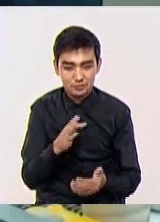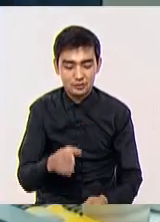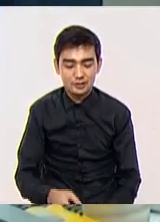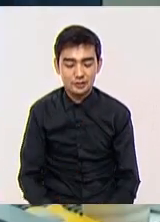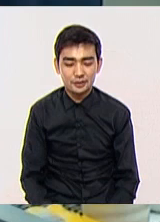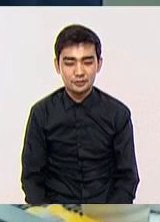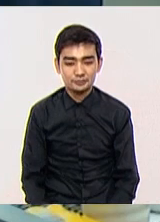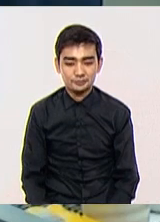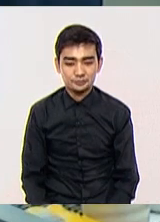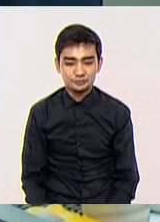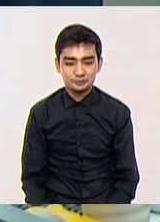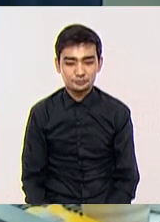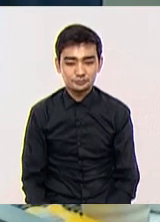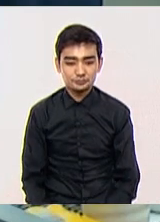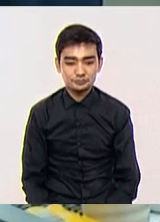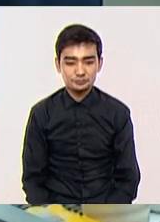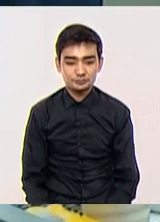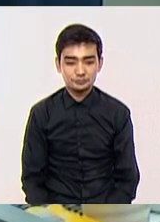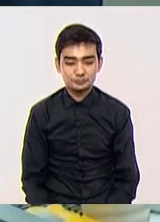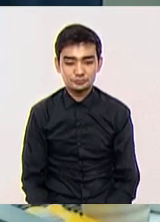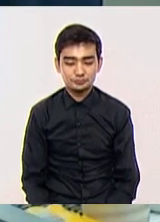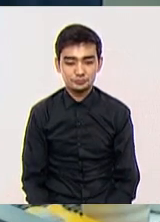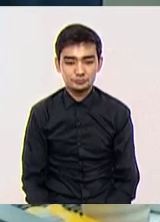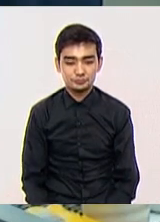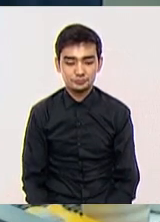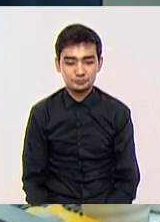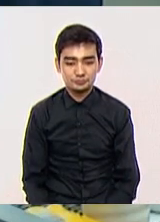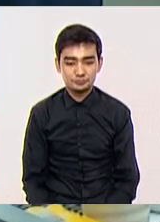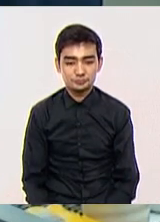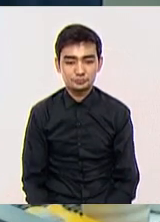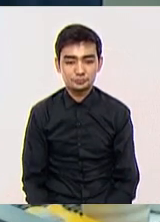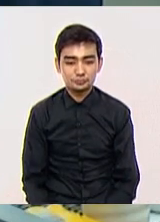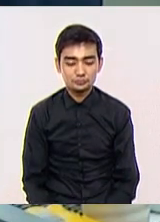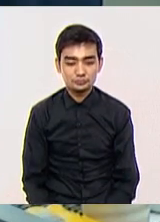Өмір Серікбекұлы, Влад Шишко, Ринат Абулхаиров, Информбюро, Алматы.